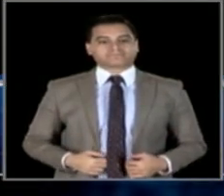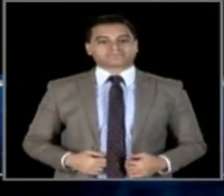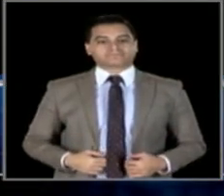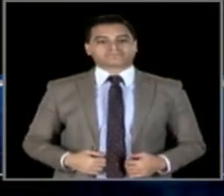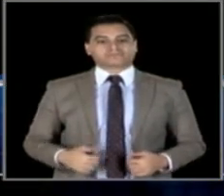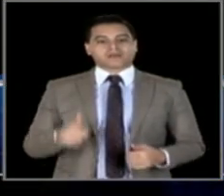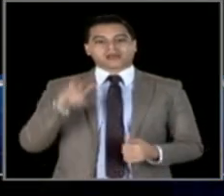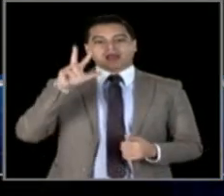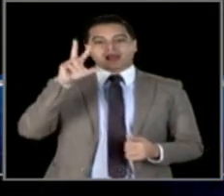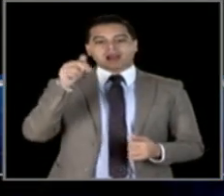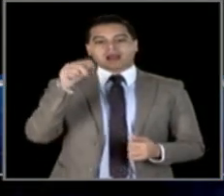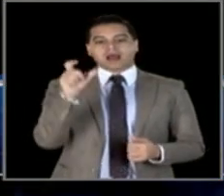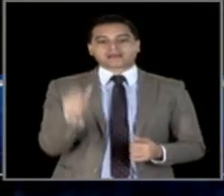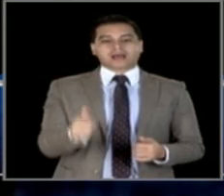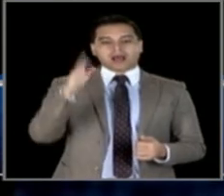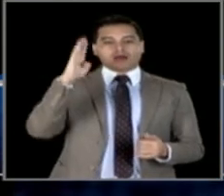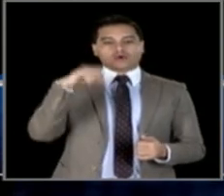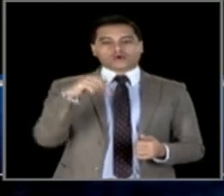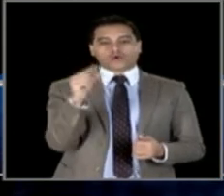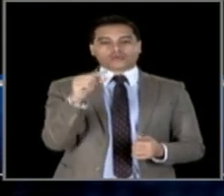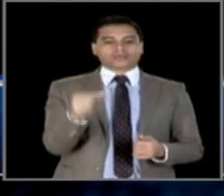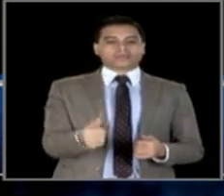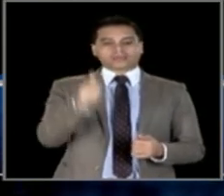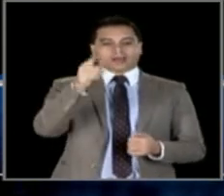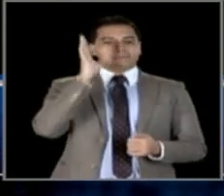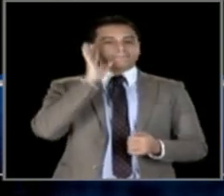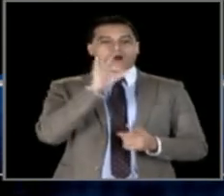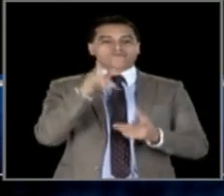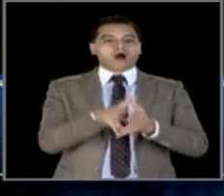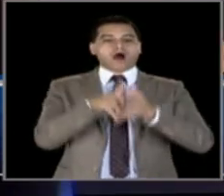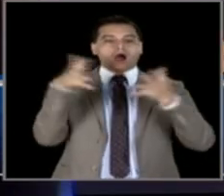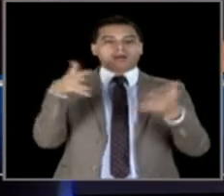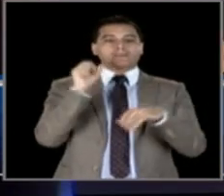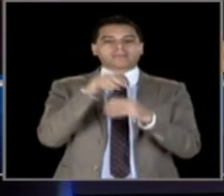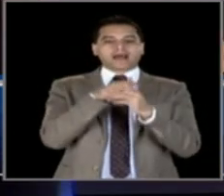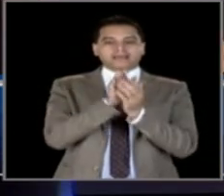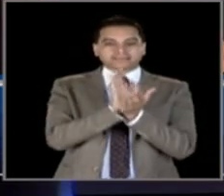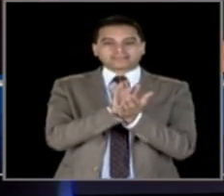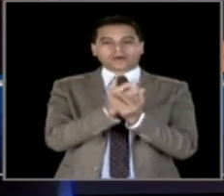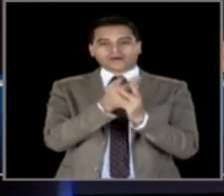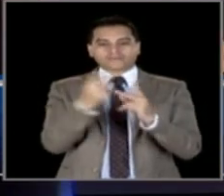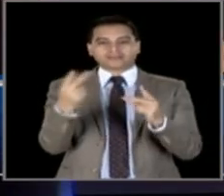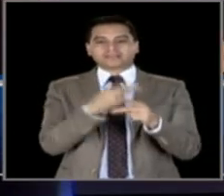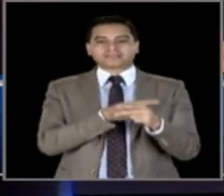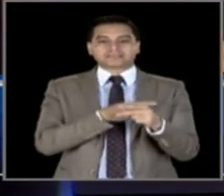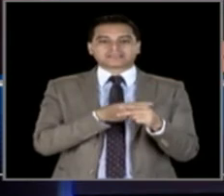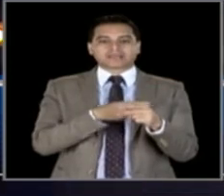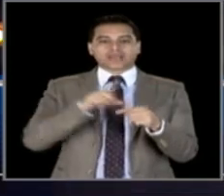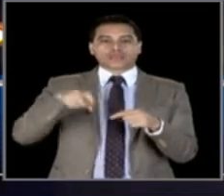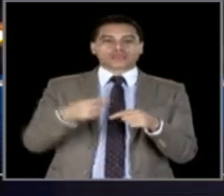الأناكوندا هو أحد أكبر أنواع الزواحف، فما هو؟ نور الدين.